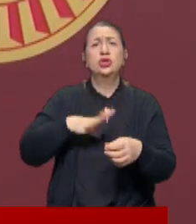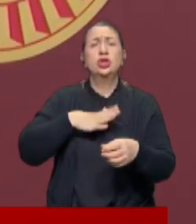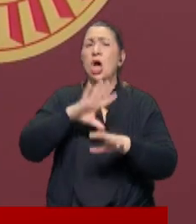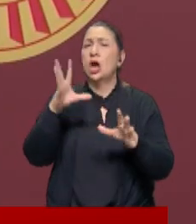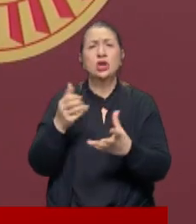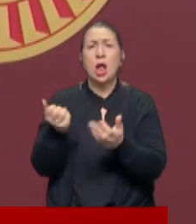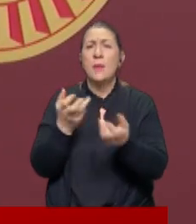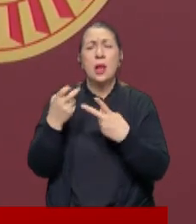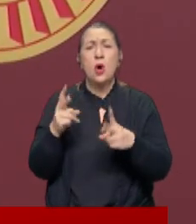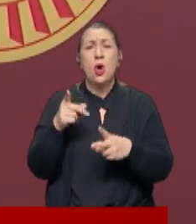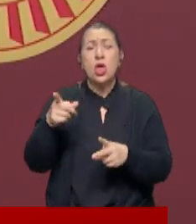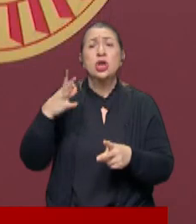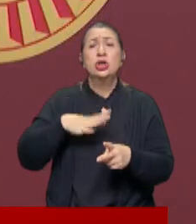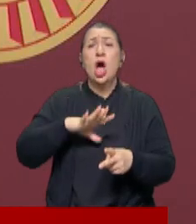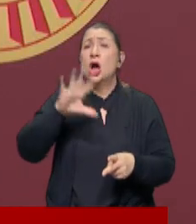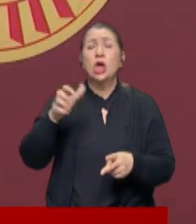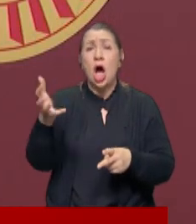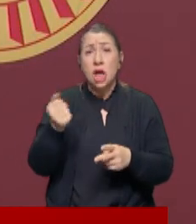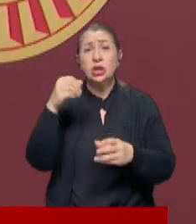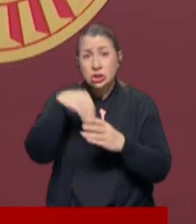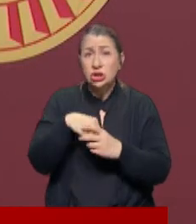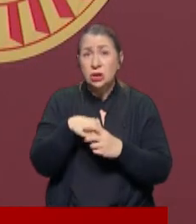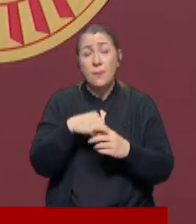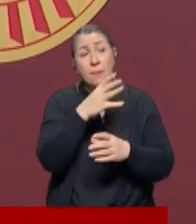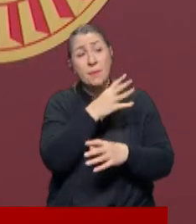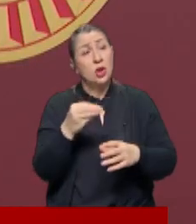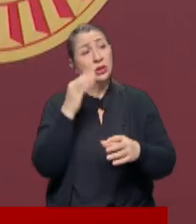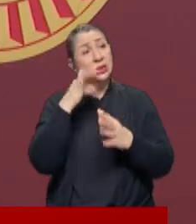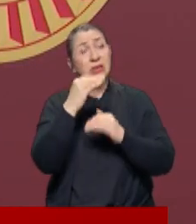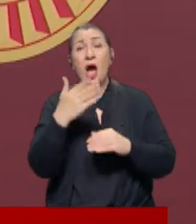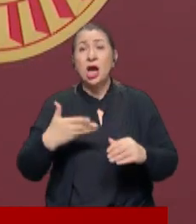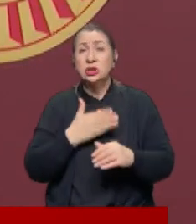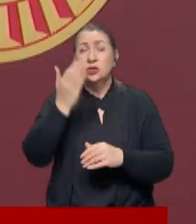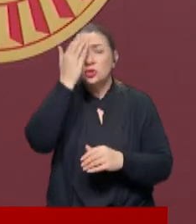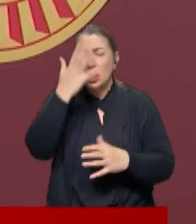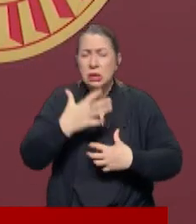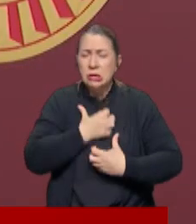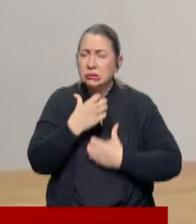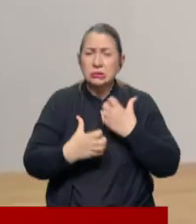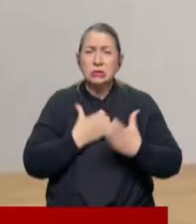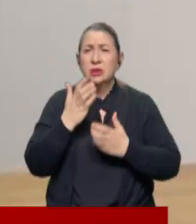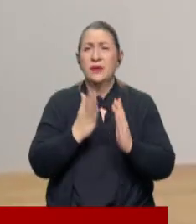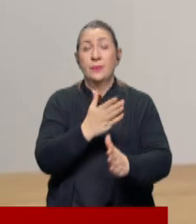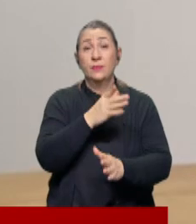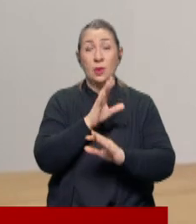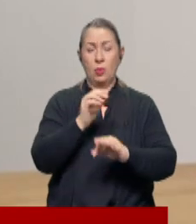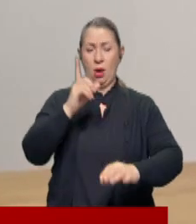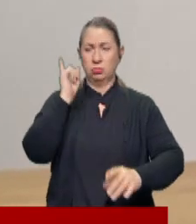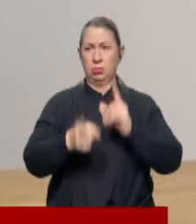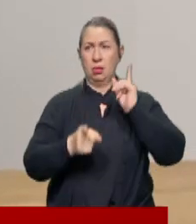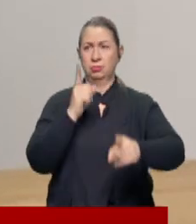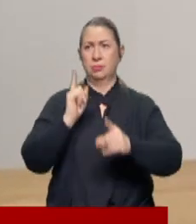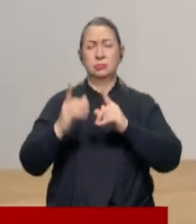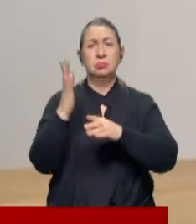her şeye ulaşıyorlar. Zaten onlar istedikleri her şeye ulaşabildiği için milyonlarca insan açlık, yoksulluk ve sefalet çekiyor. Tam böyle otoriter